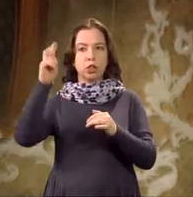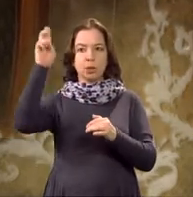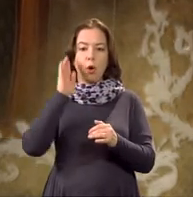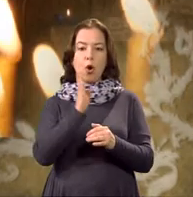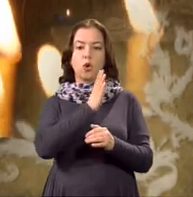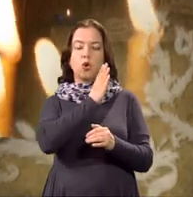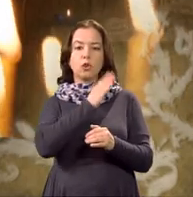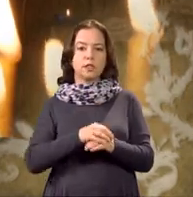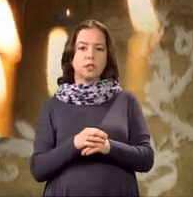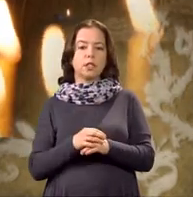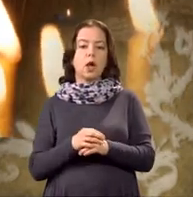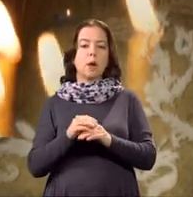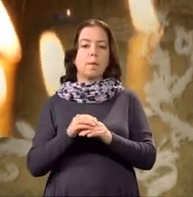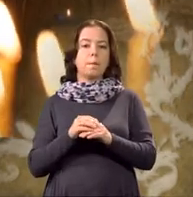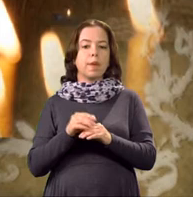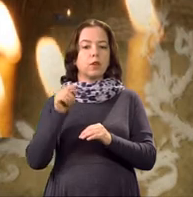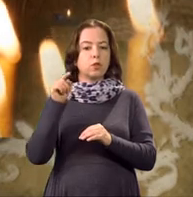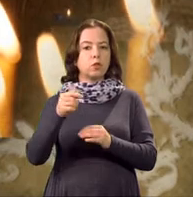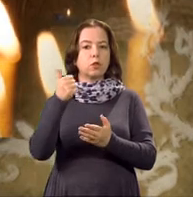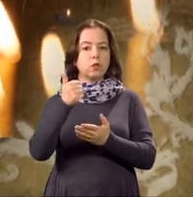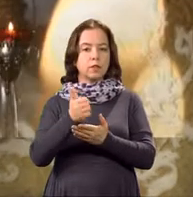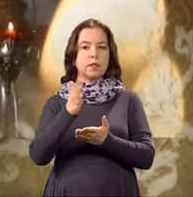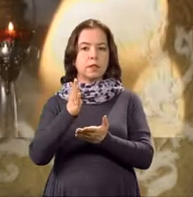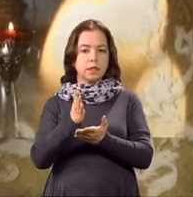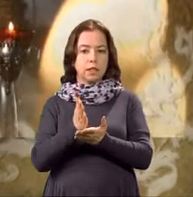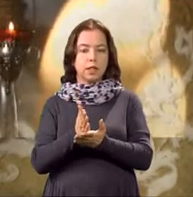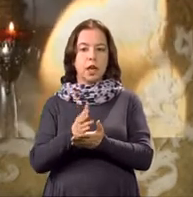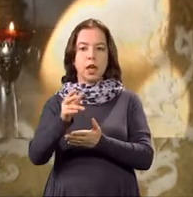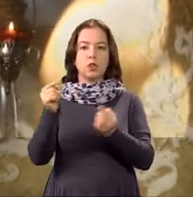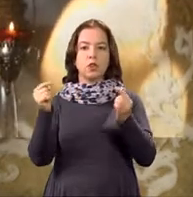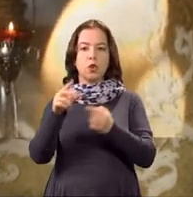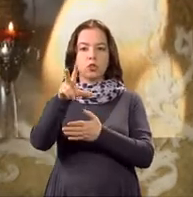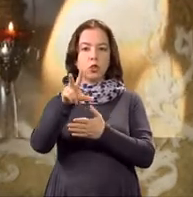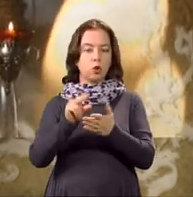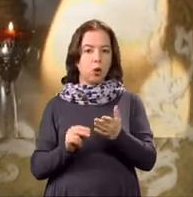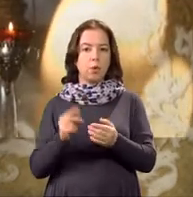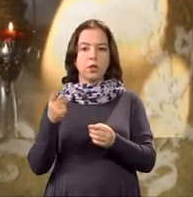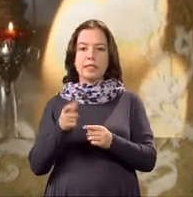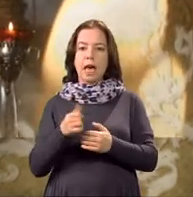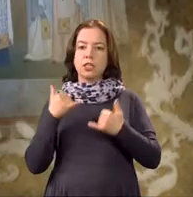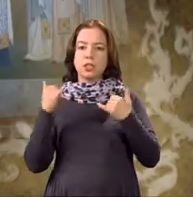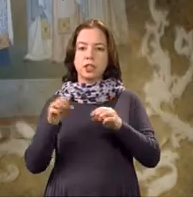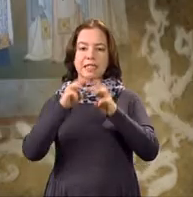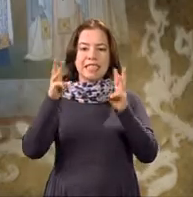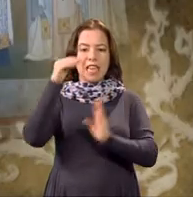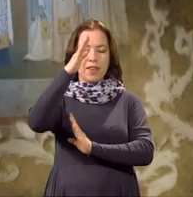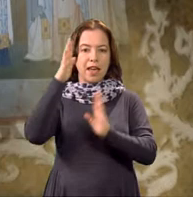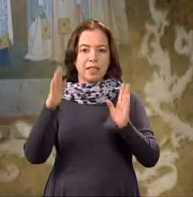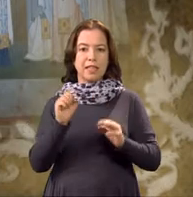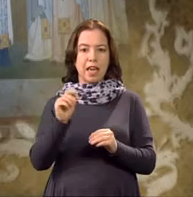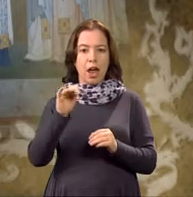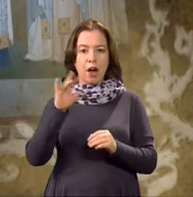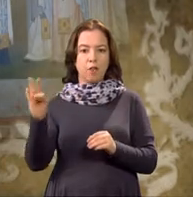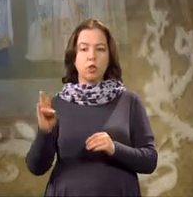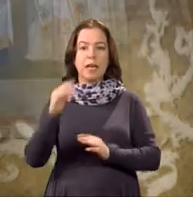Богородиці. Прикрасою каплиці є точна копія однієї з найшанованіших святинь Афону –